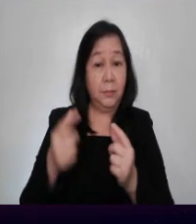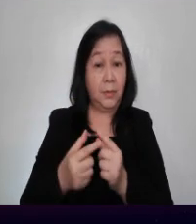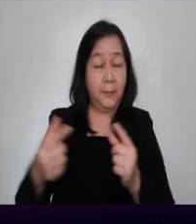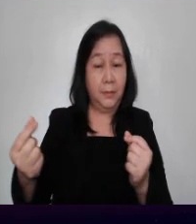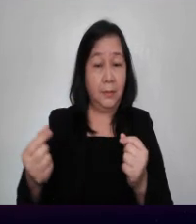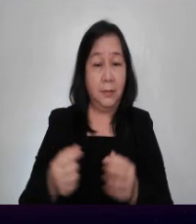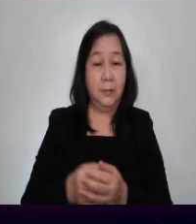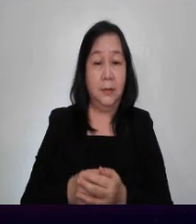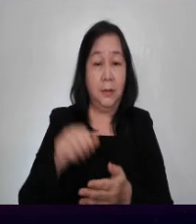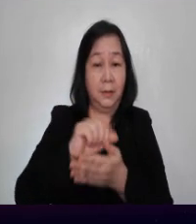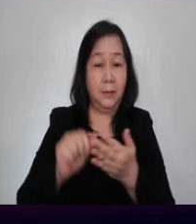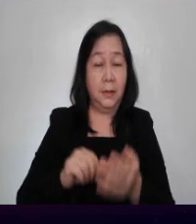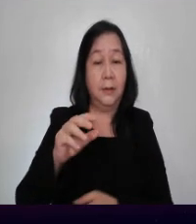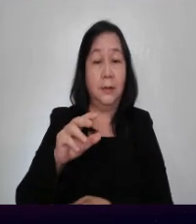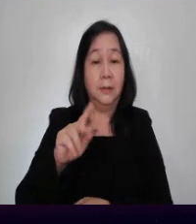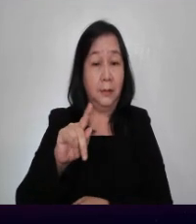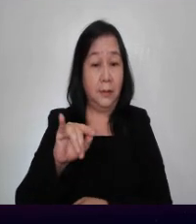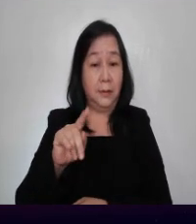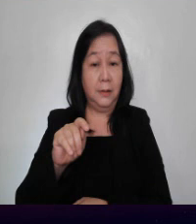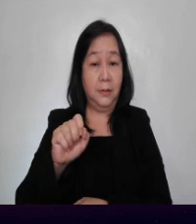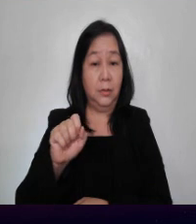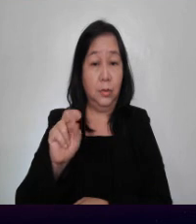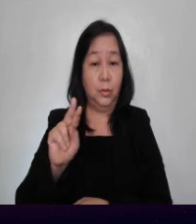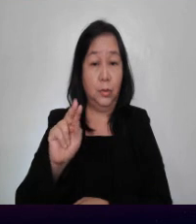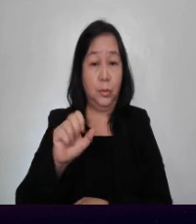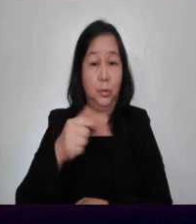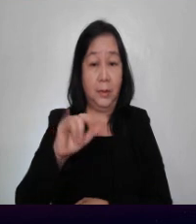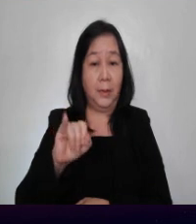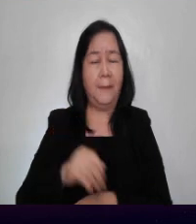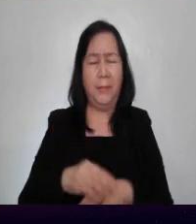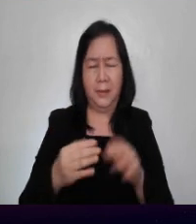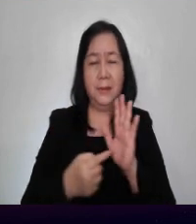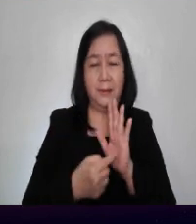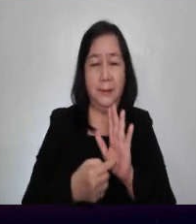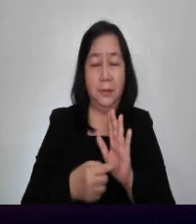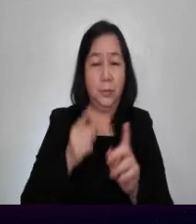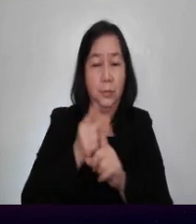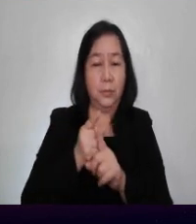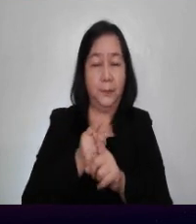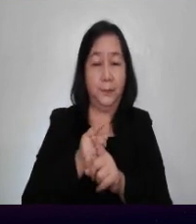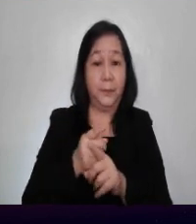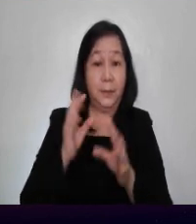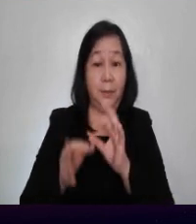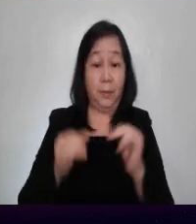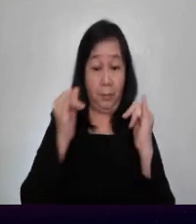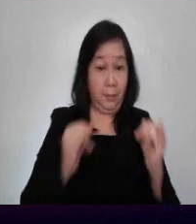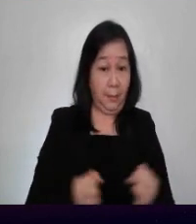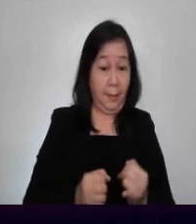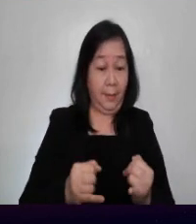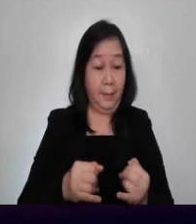na sining ng kintsugi ay sumasalamin sa katotohanan ito. Kapag nabasag po ang